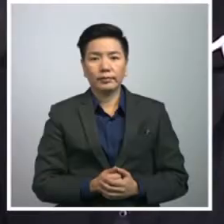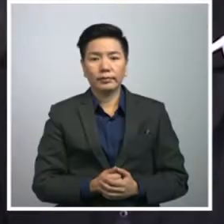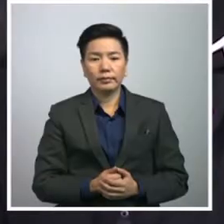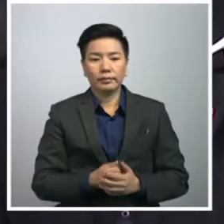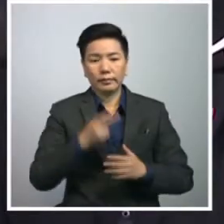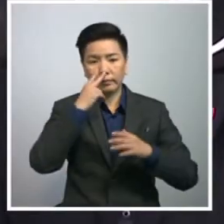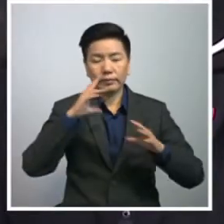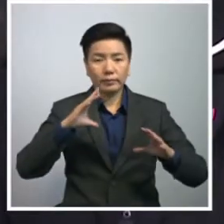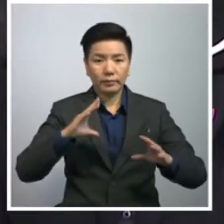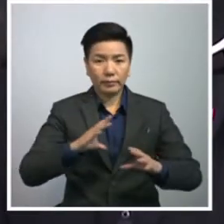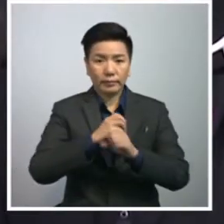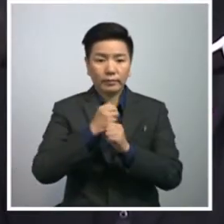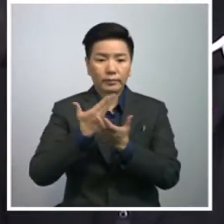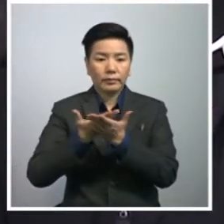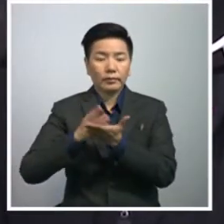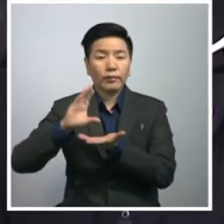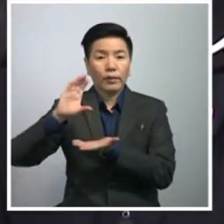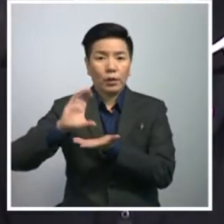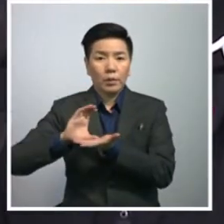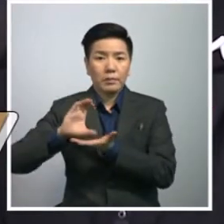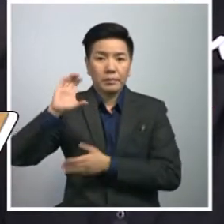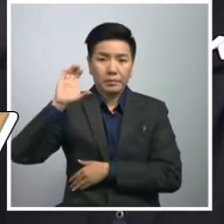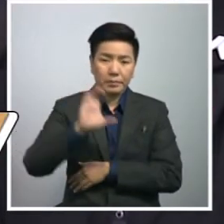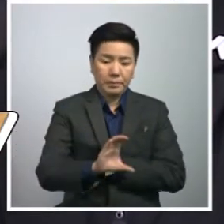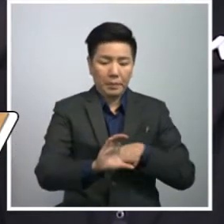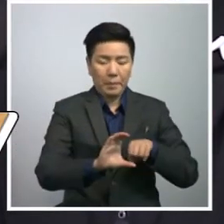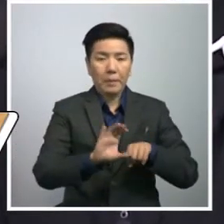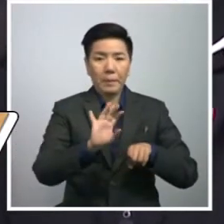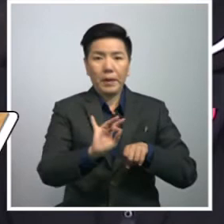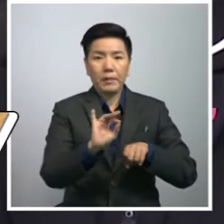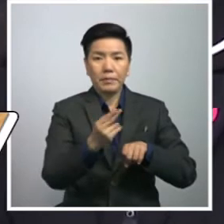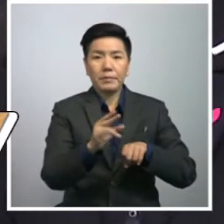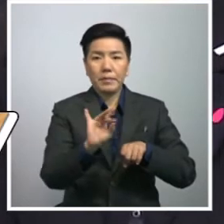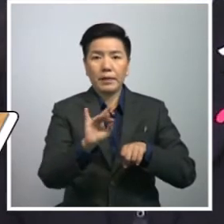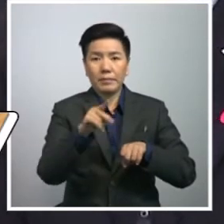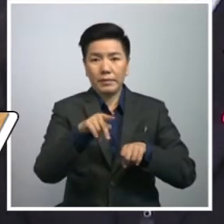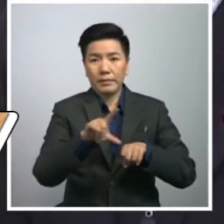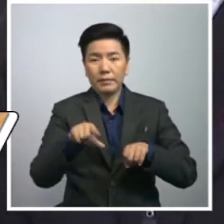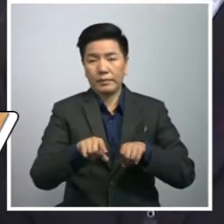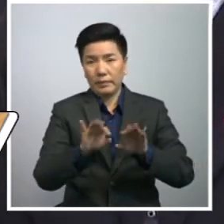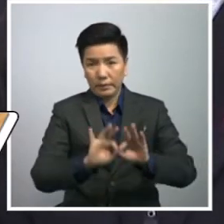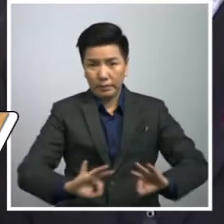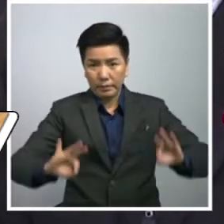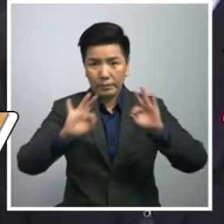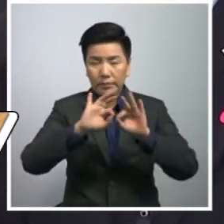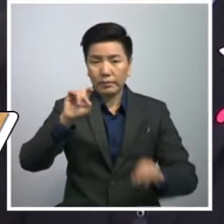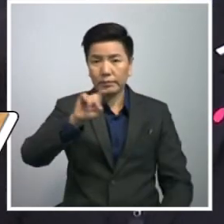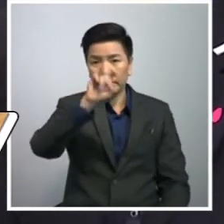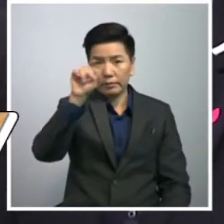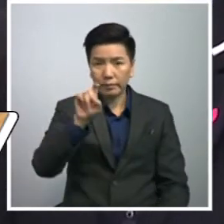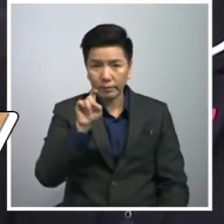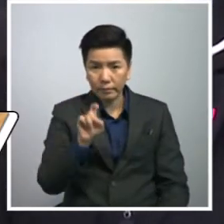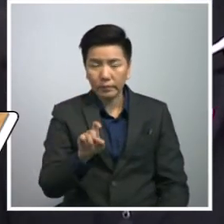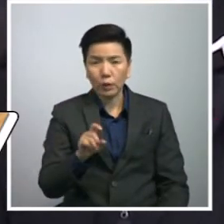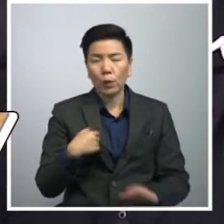สรุปแล้วเนี่ยงบประมาณที่มาตั้งอีก 88,000 เนี่ยยังมีความจำเป็นหรือเปล่าซึ่งการยกร่างกฎห